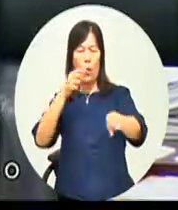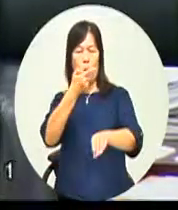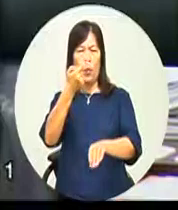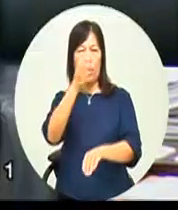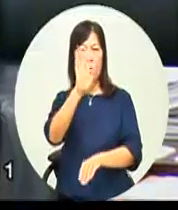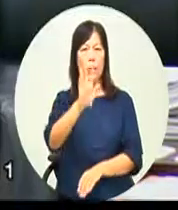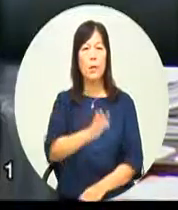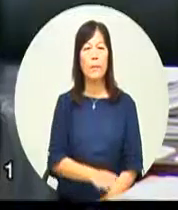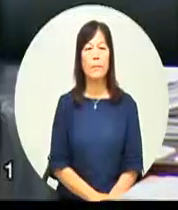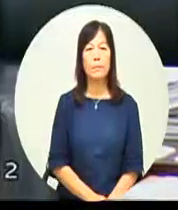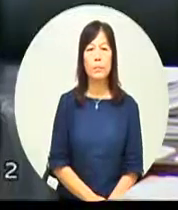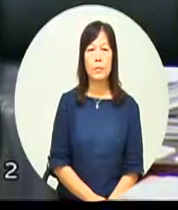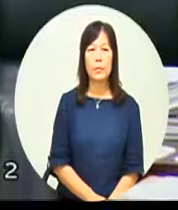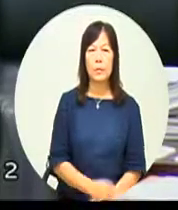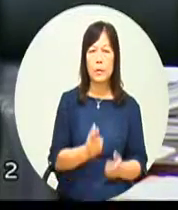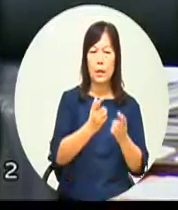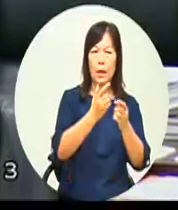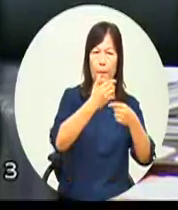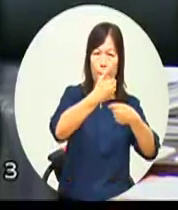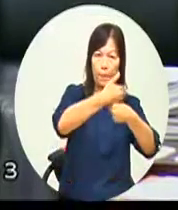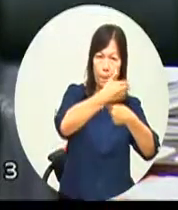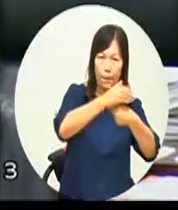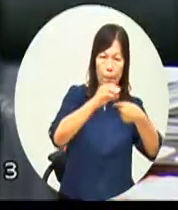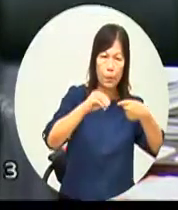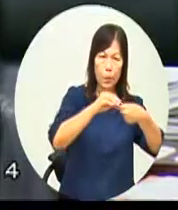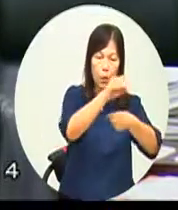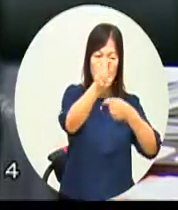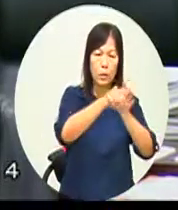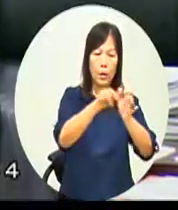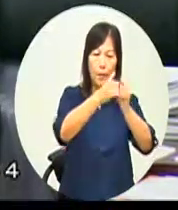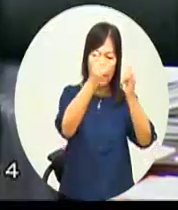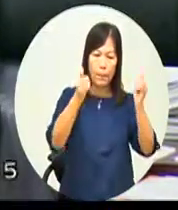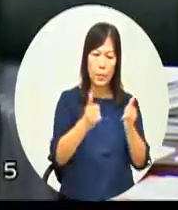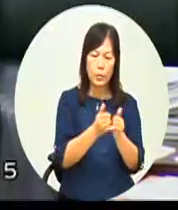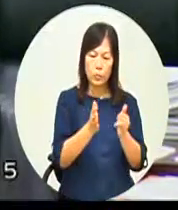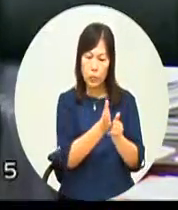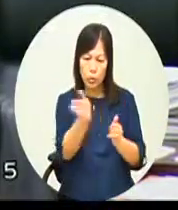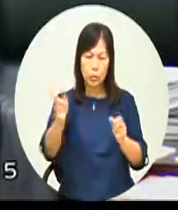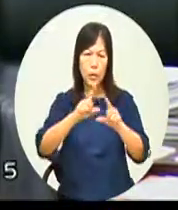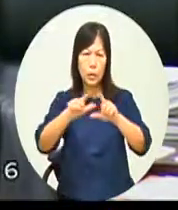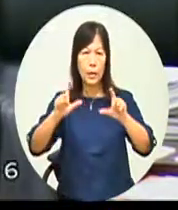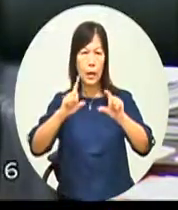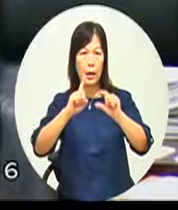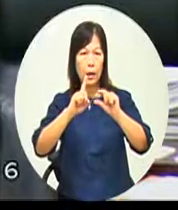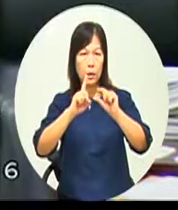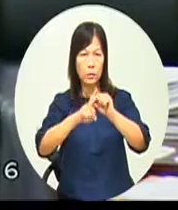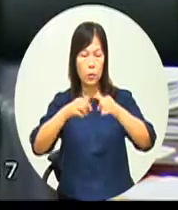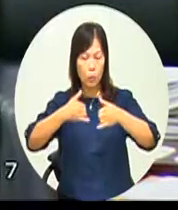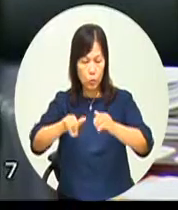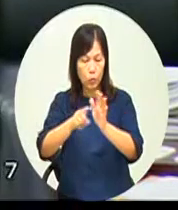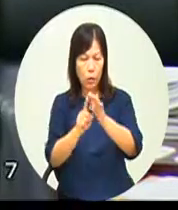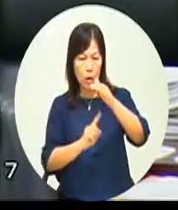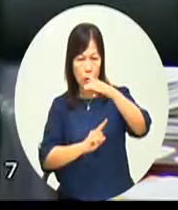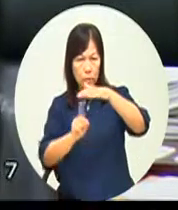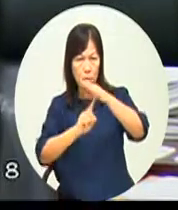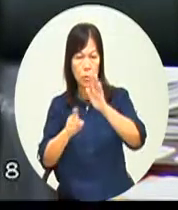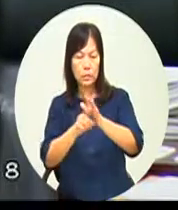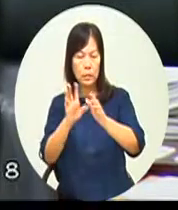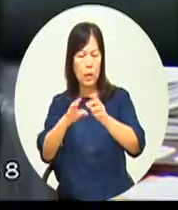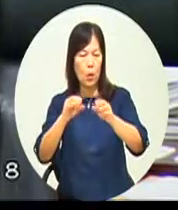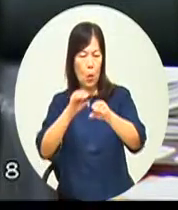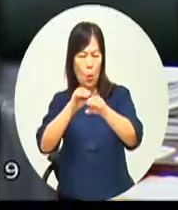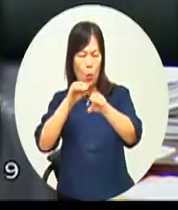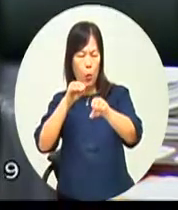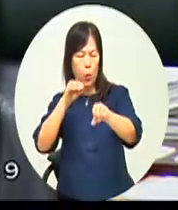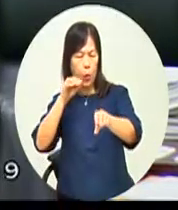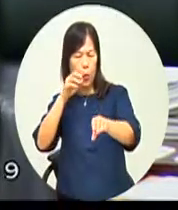北上的部分，就是只有从民族路要右转大中路上高架这个地方是尖峰时段比较